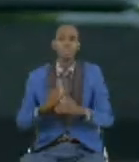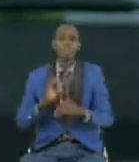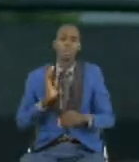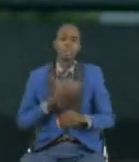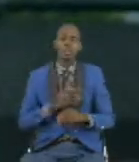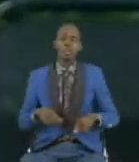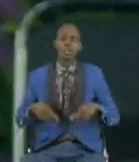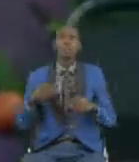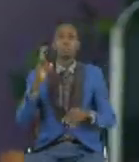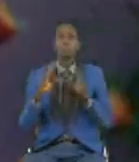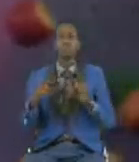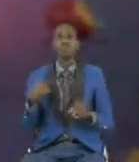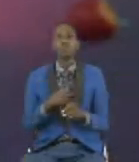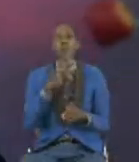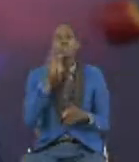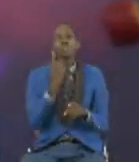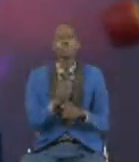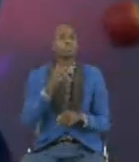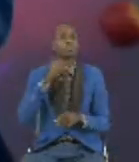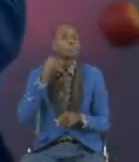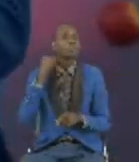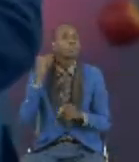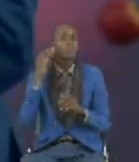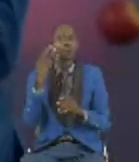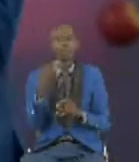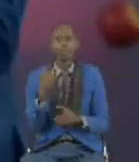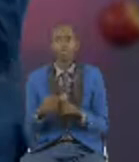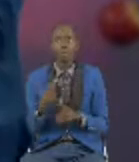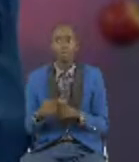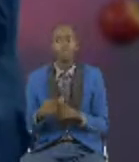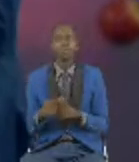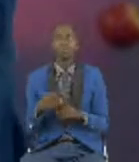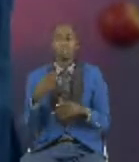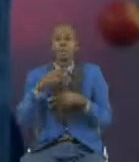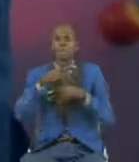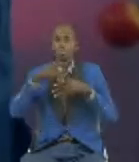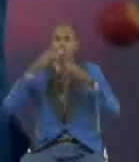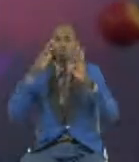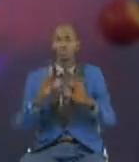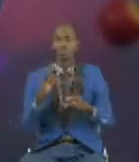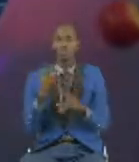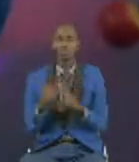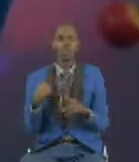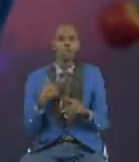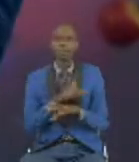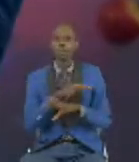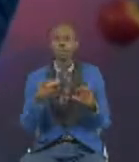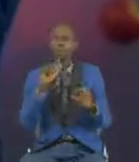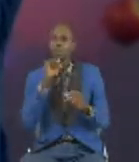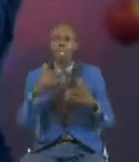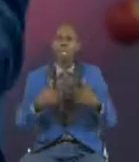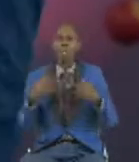simplement des ministres de la parole, professeurs de la parole, et nous n'avons pas les